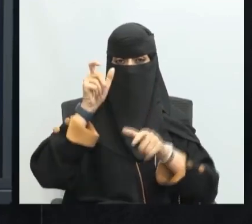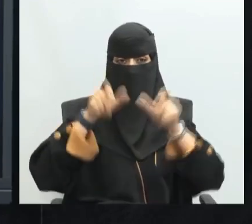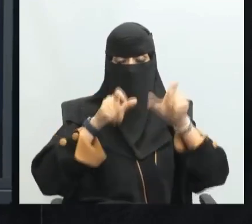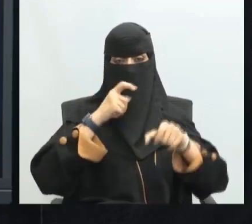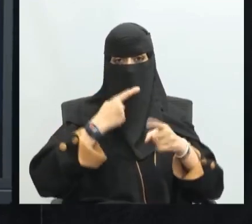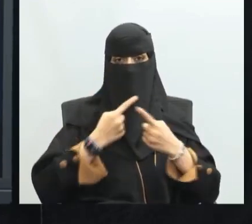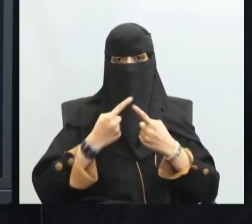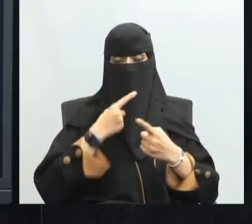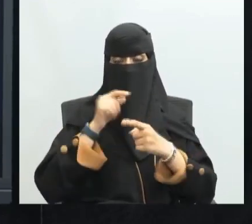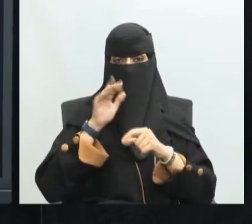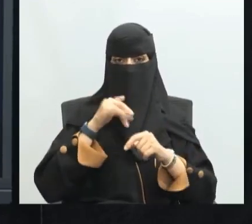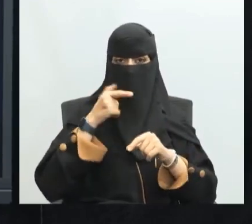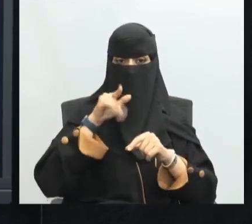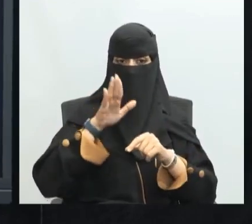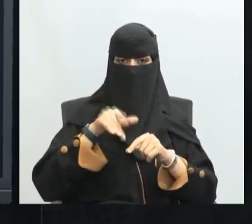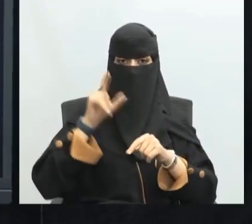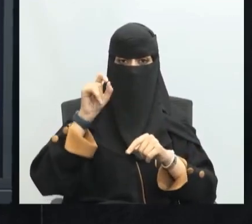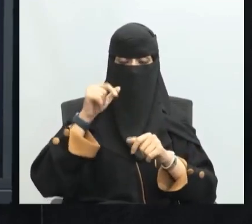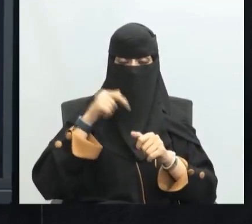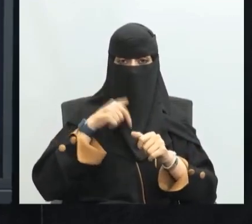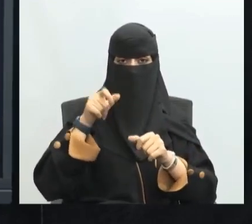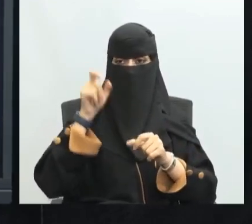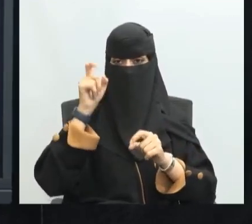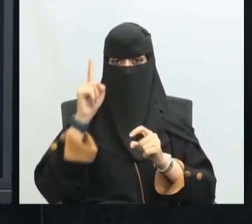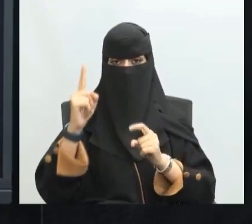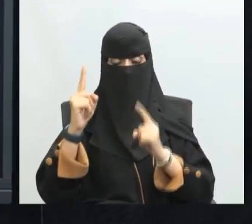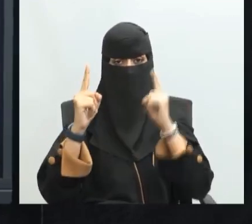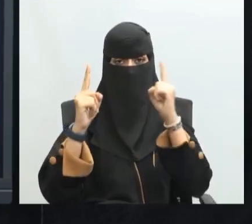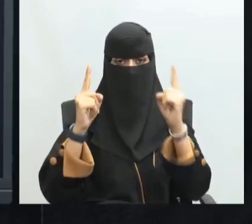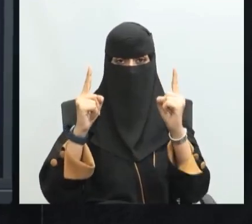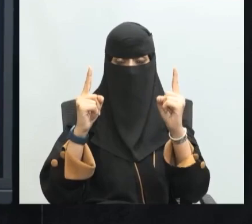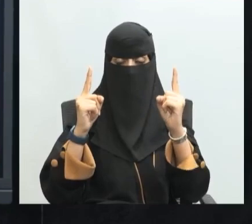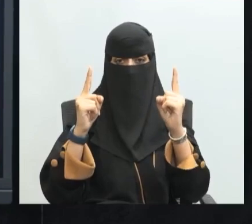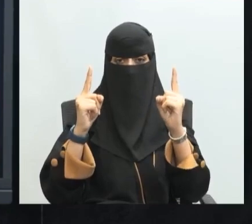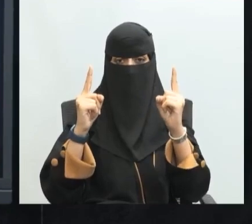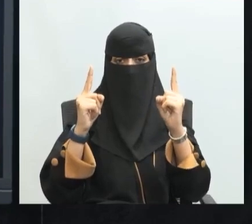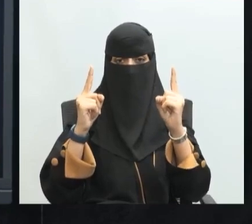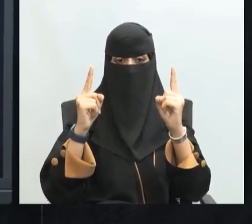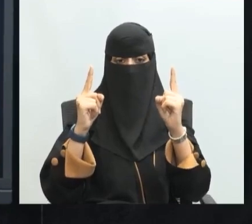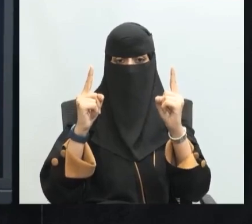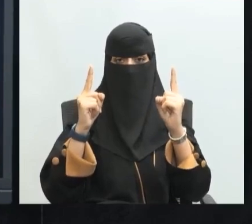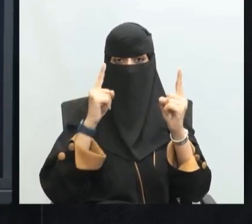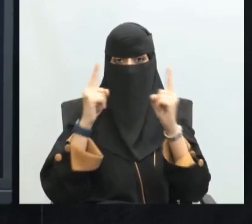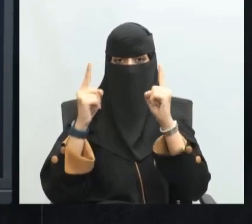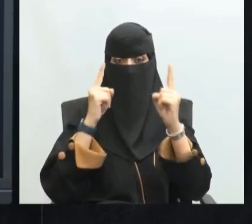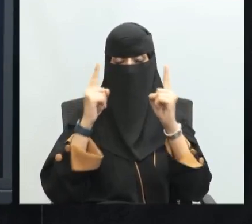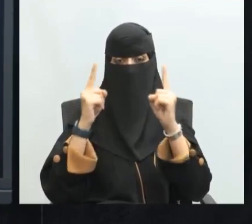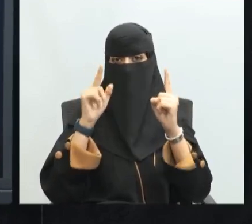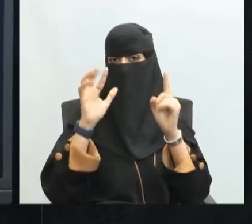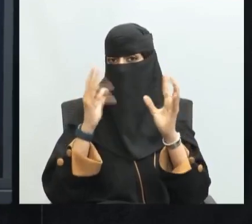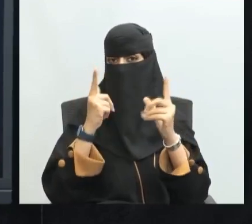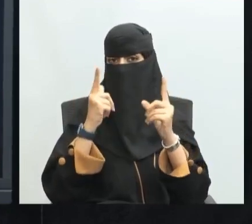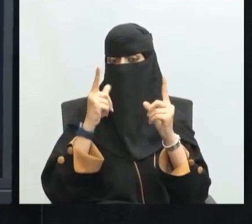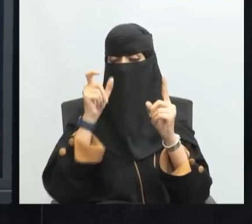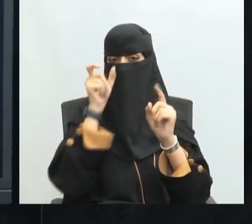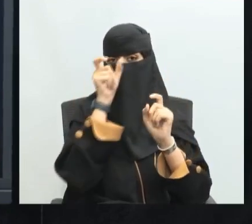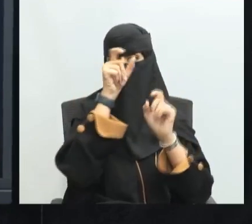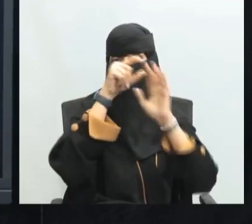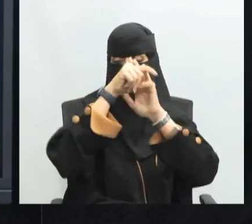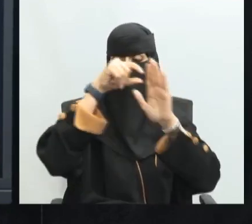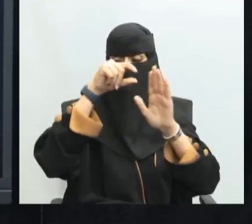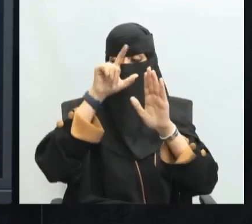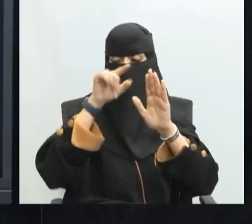الحوار احسنتم طرفاء الحوار او المتحاورون ومن وماذا